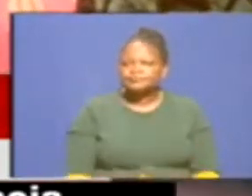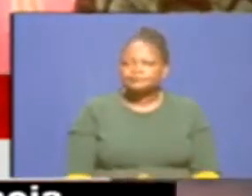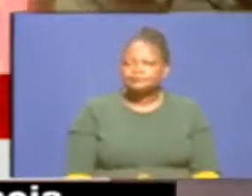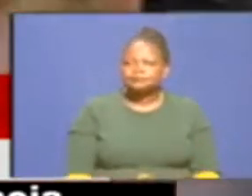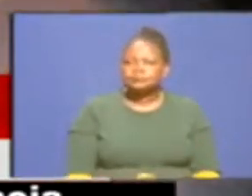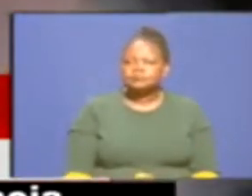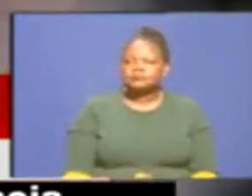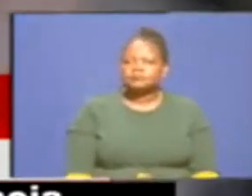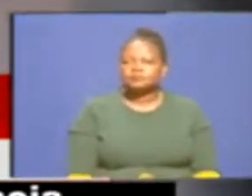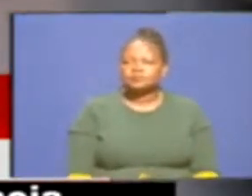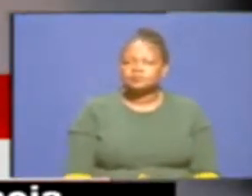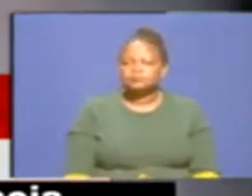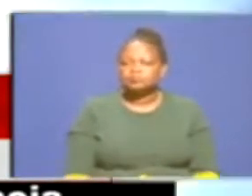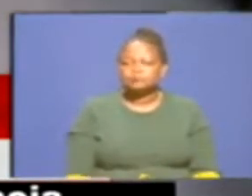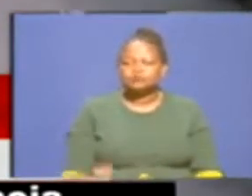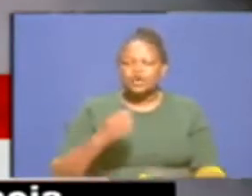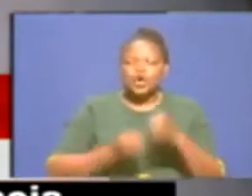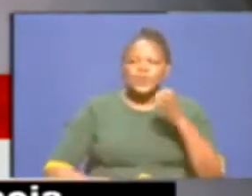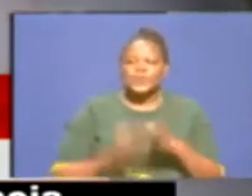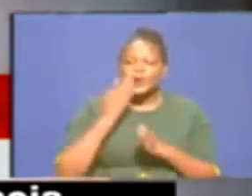Kuhudhuria hafla ya uzinduzi wa mikakati ya mwaka